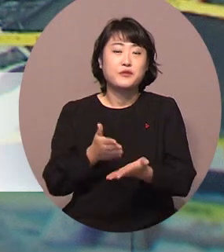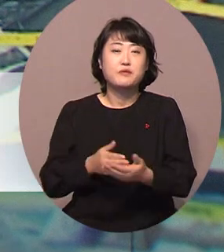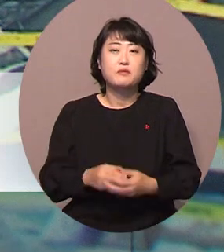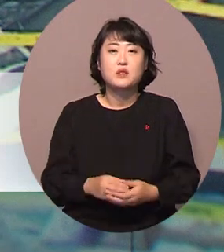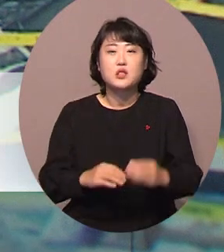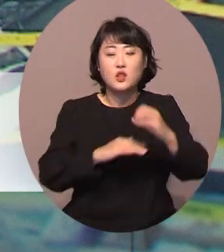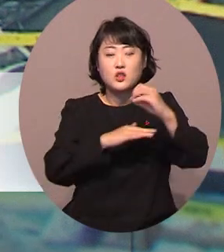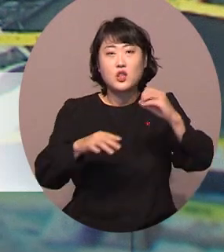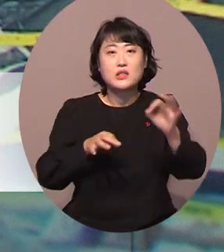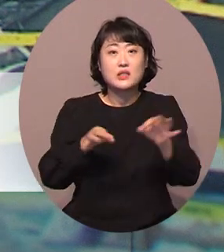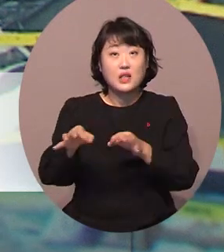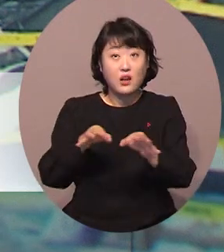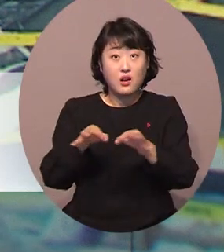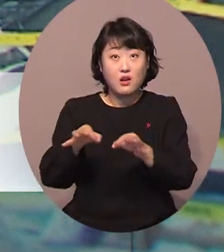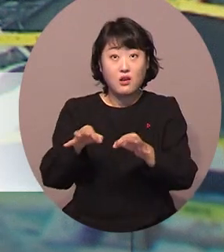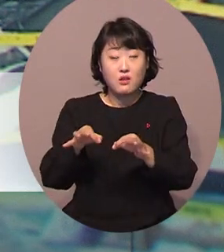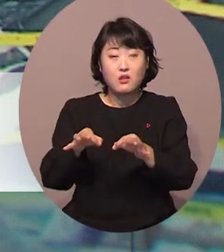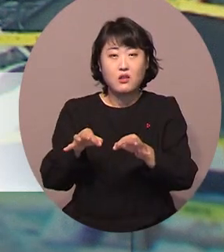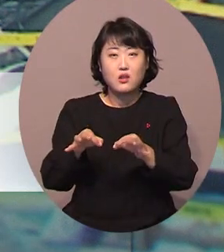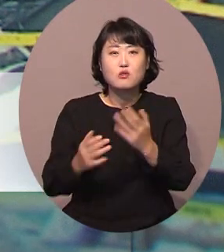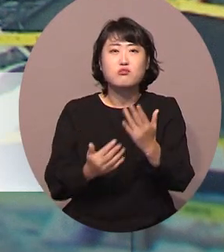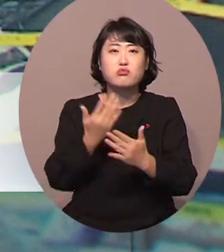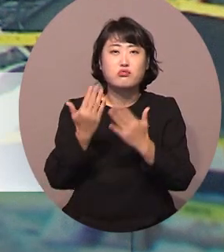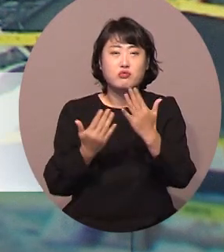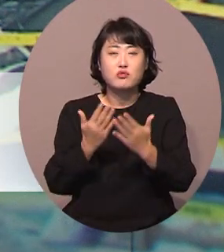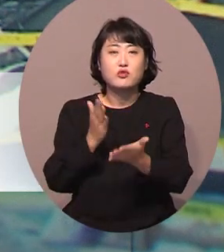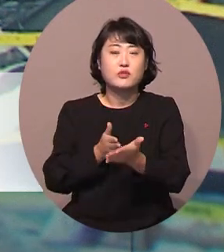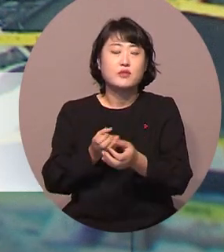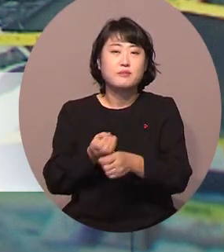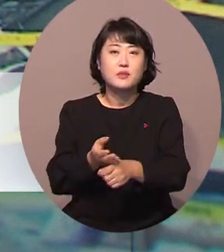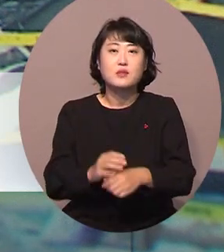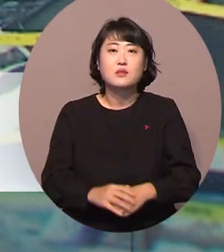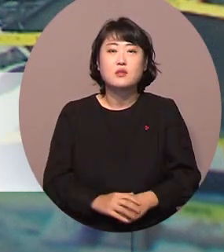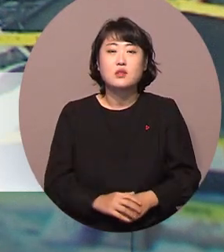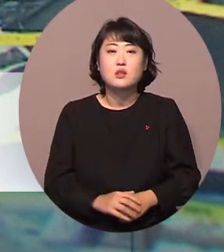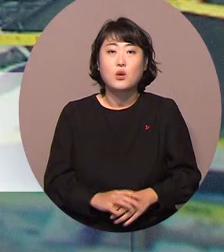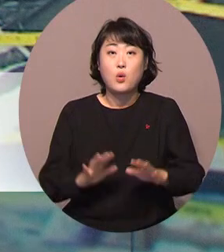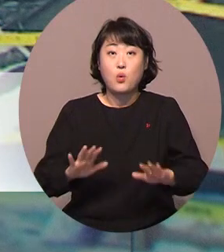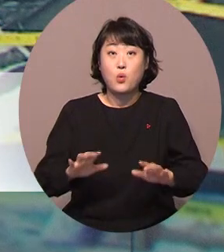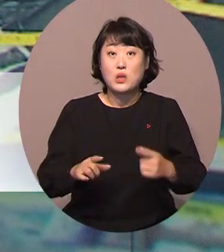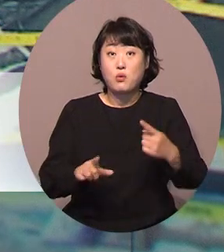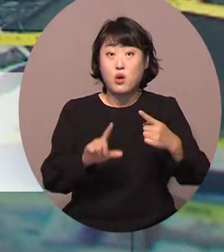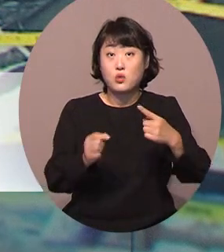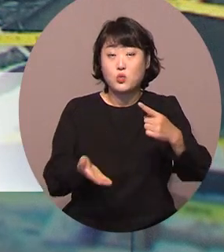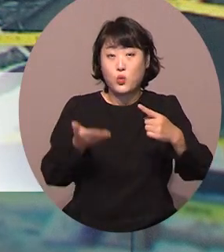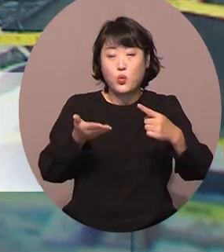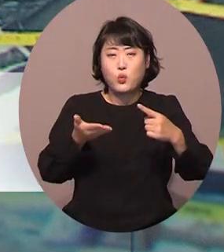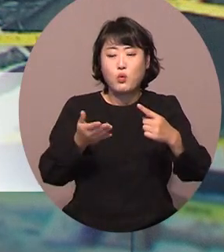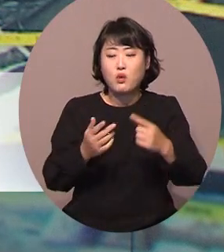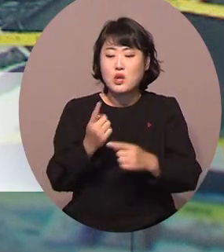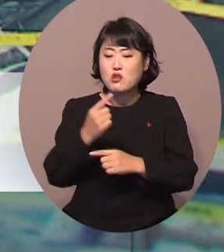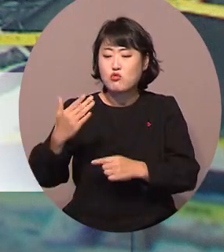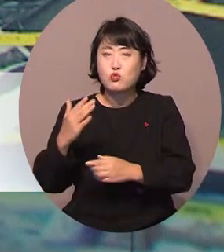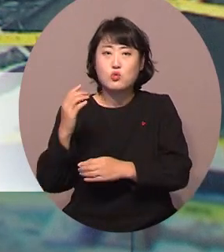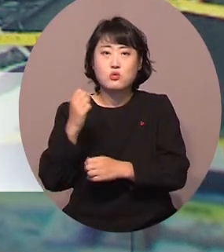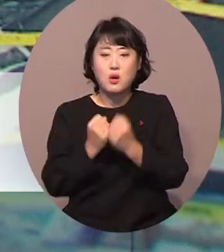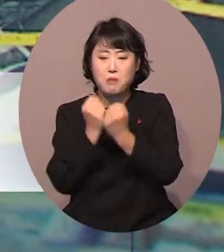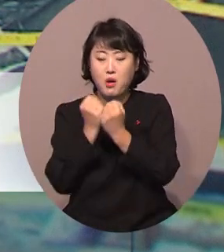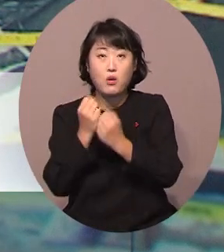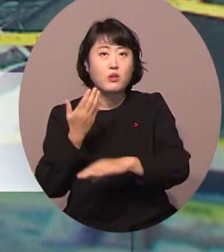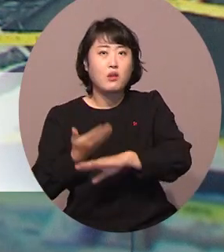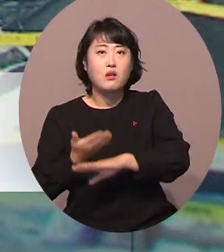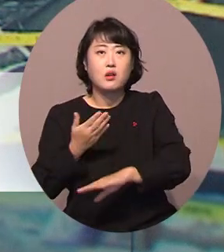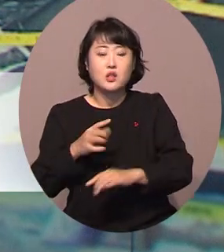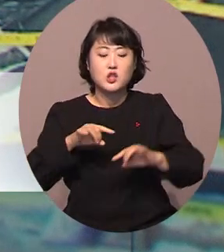서천 특화시장 과전 관련 화재 속보입니다 이달초 진행했던 핫동 점검에서 소방의 설명과 달리 전기